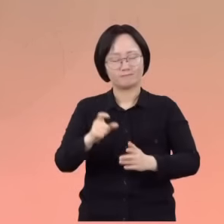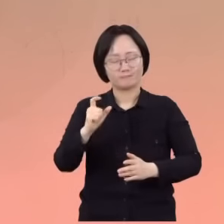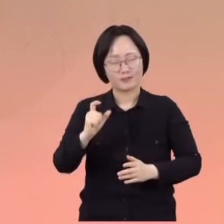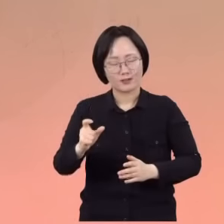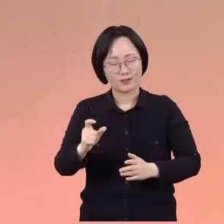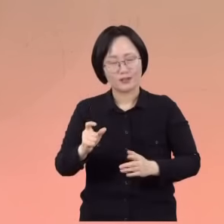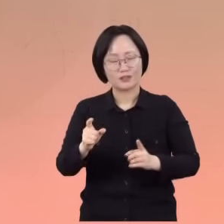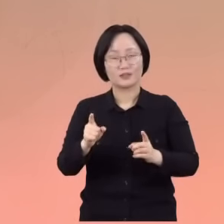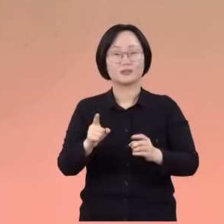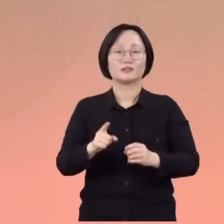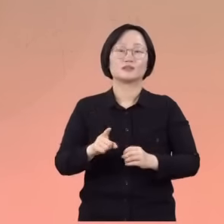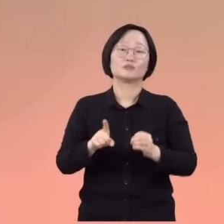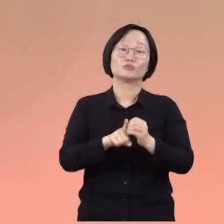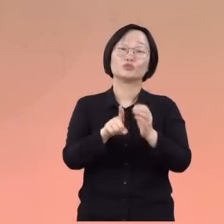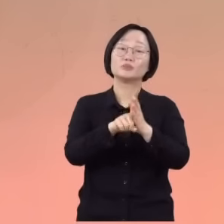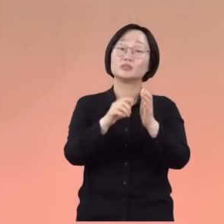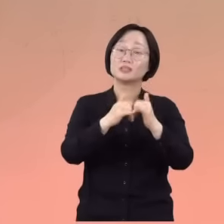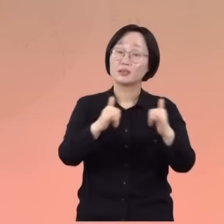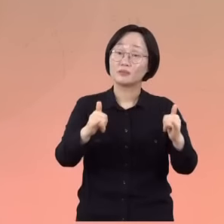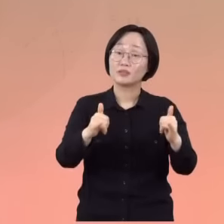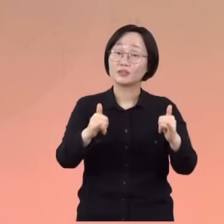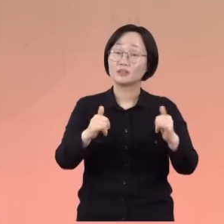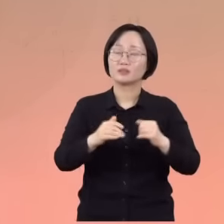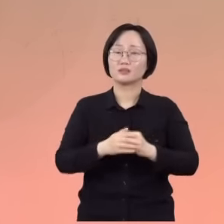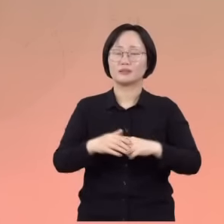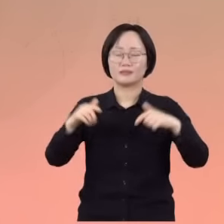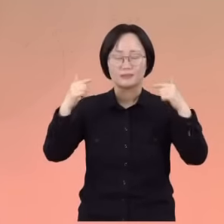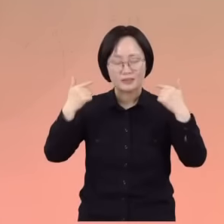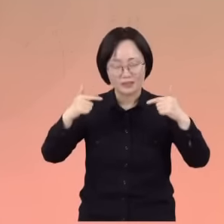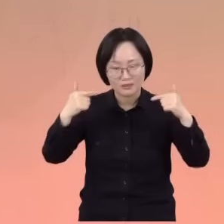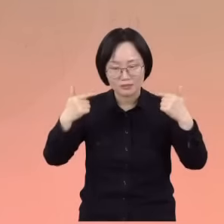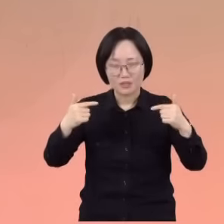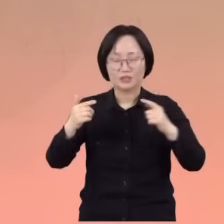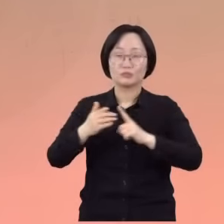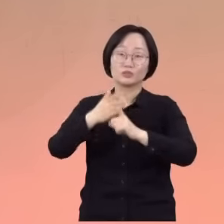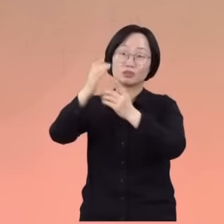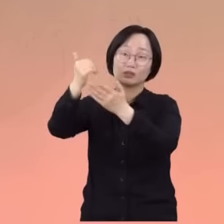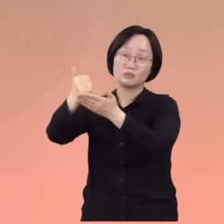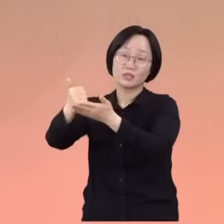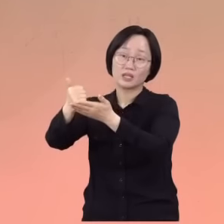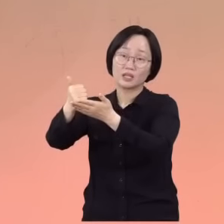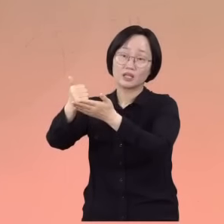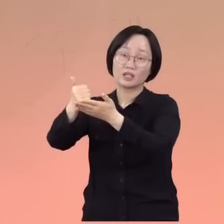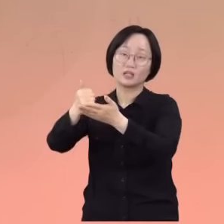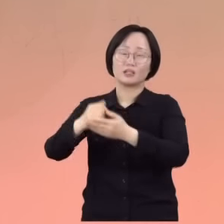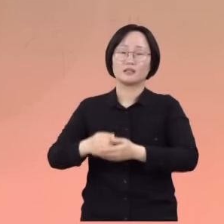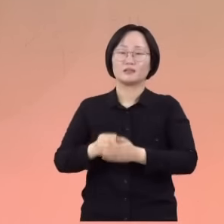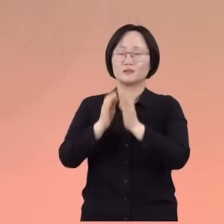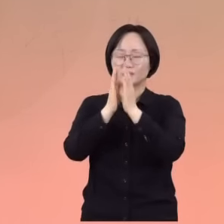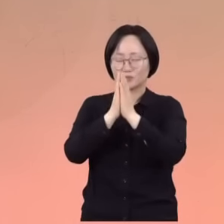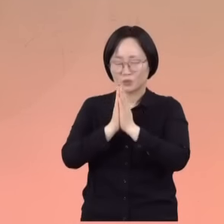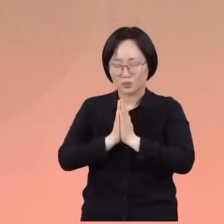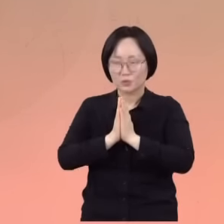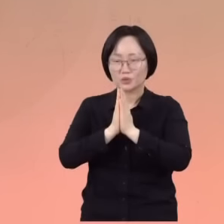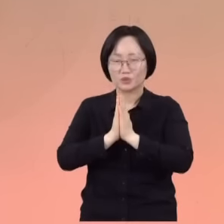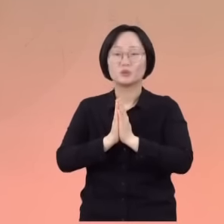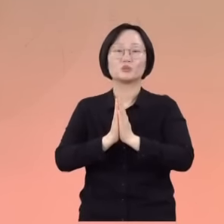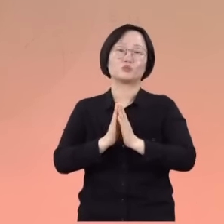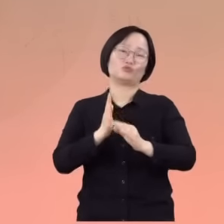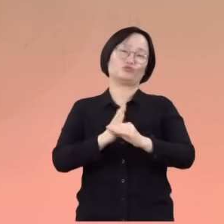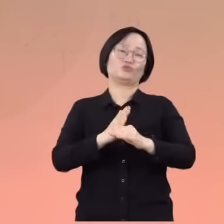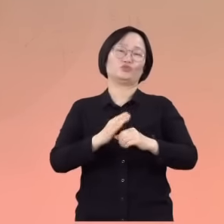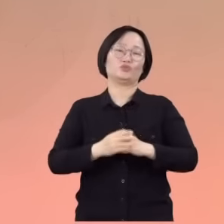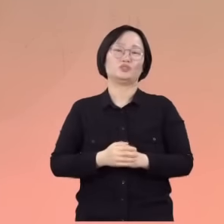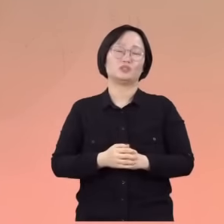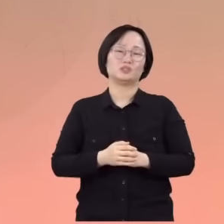매일매일 자신만의 기도를 올리고 있습니다 시작 없는 적 부터 우리가